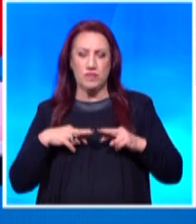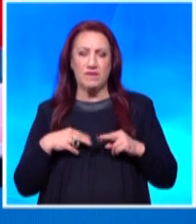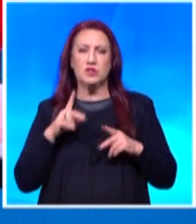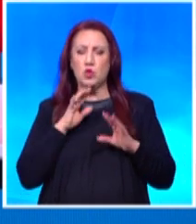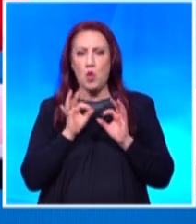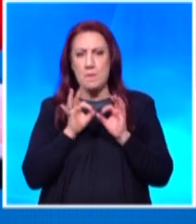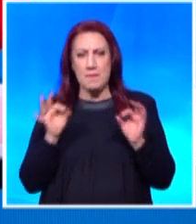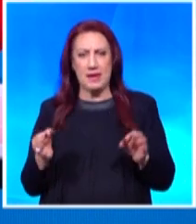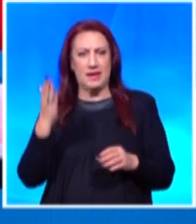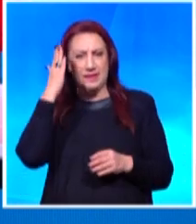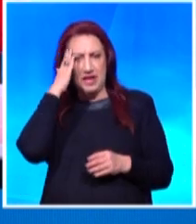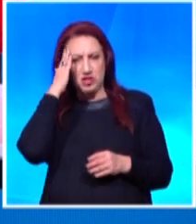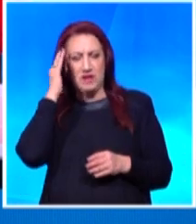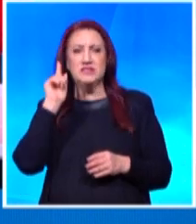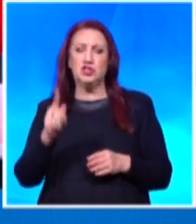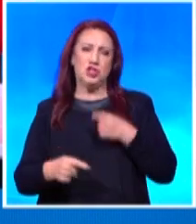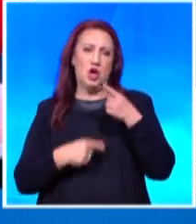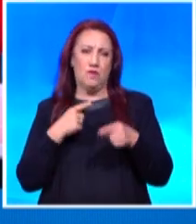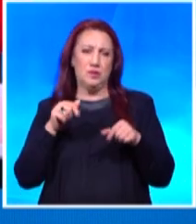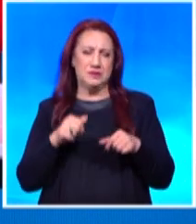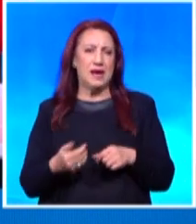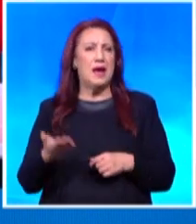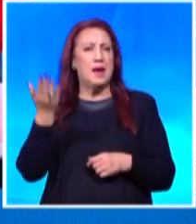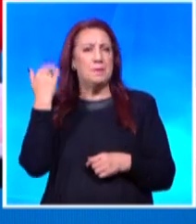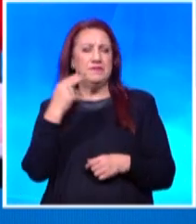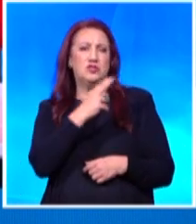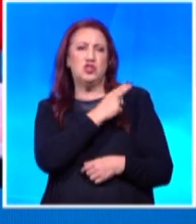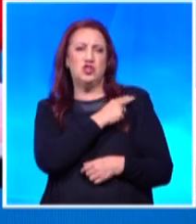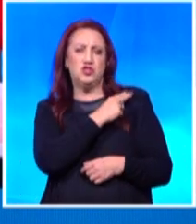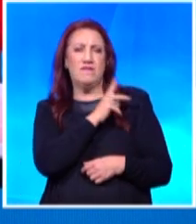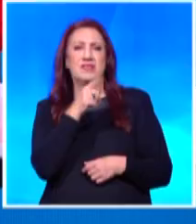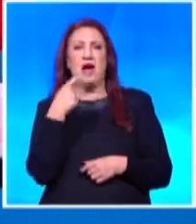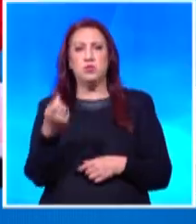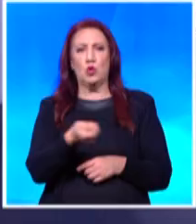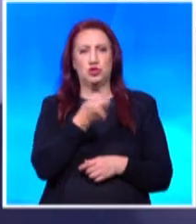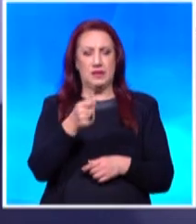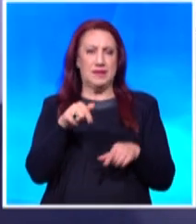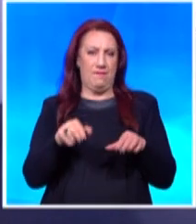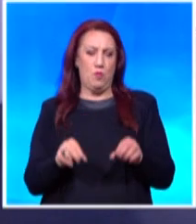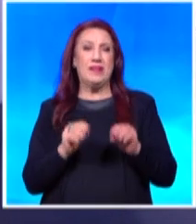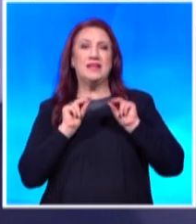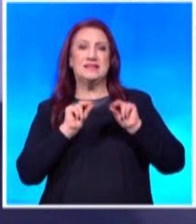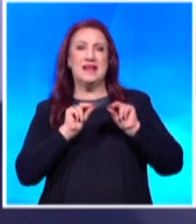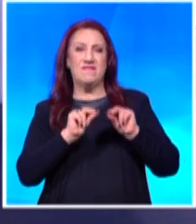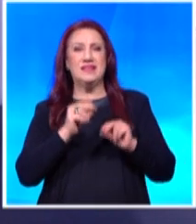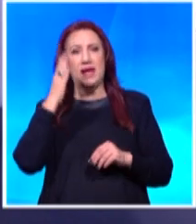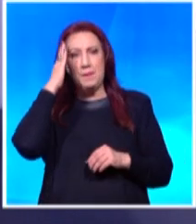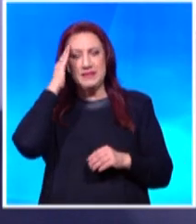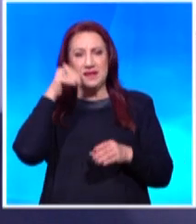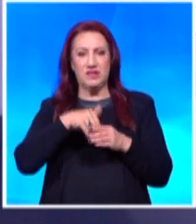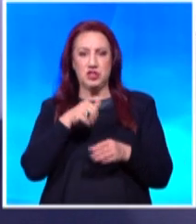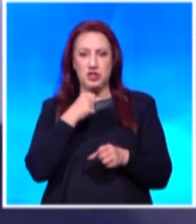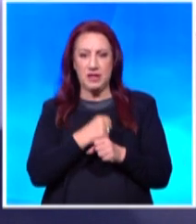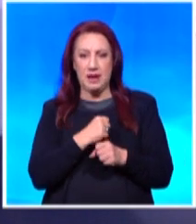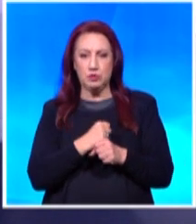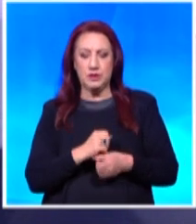сега. В студиото е дългогодишният шеф на пожарната Никола Николов, който вече е и съветник на министъра на вътрешните работи. Добър вечер и добре дошли. Здравейте,